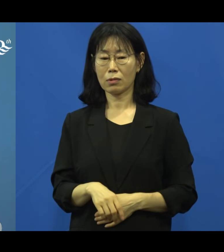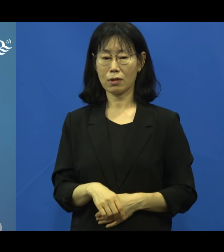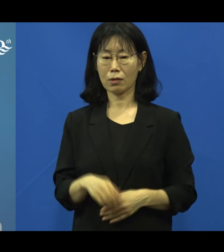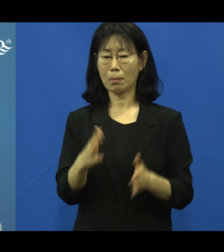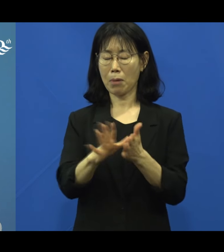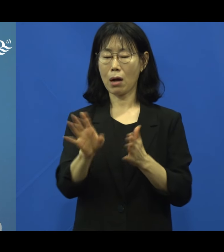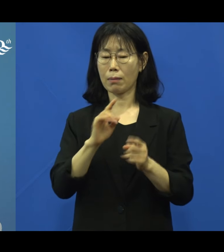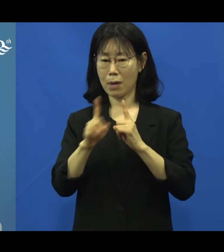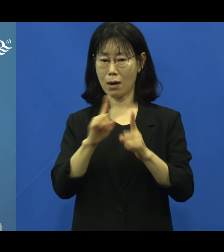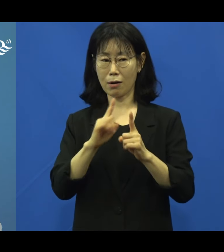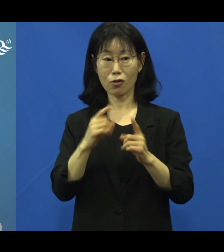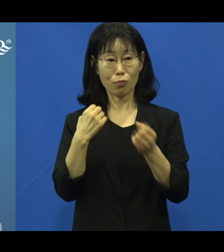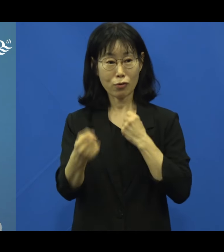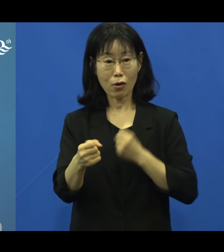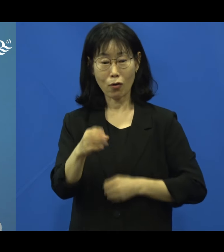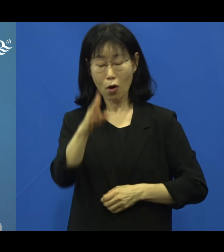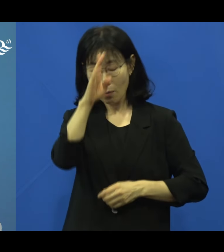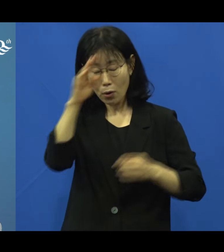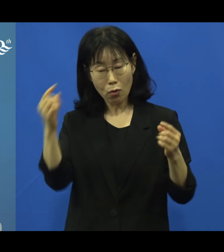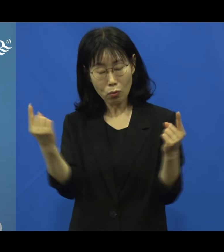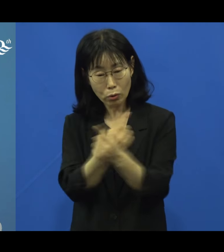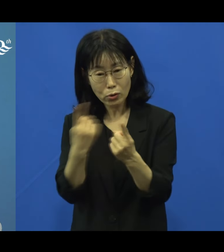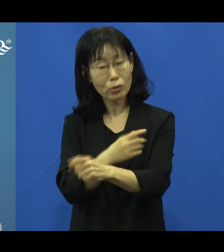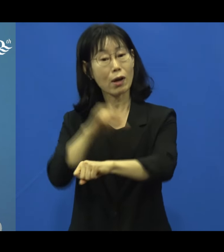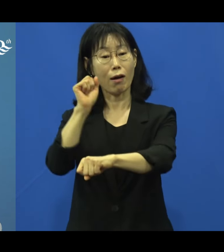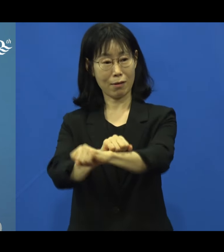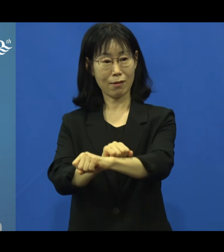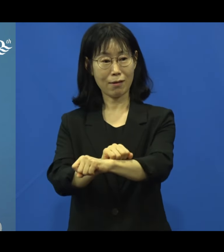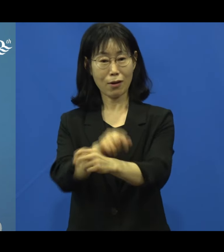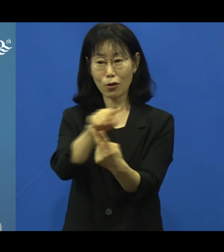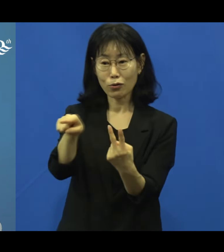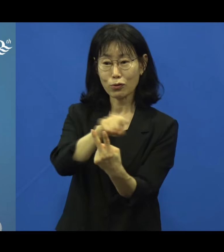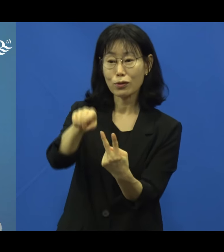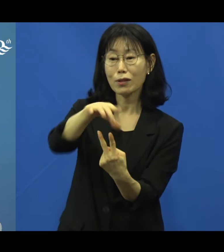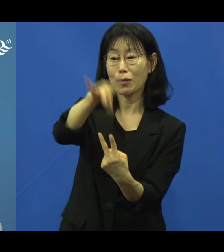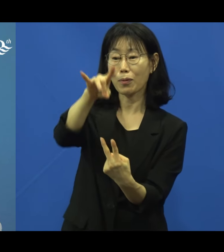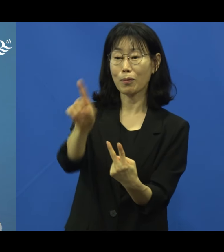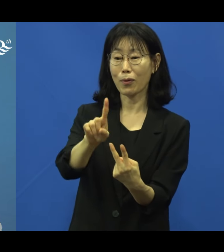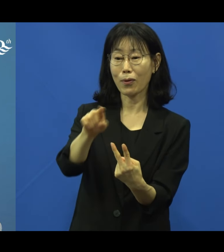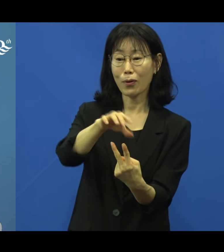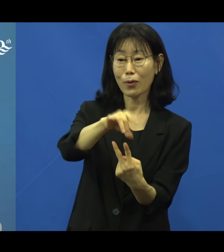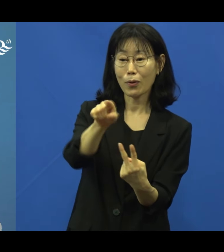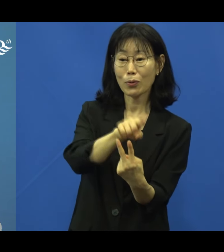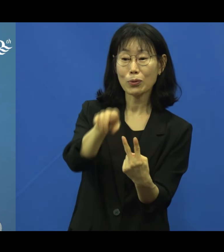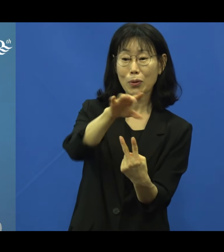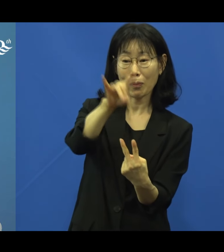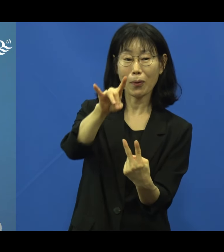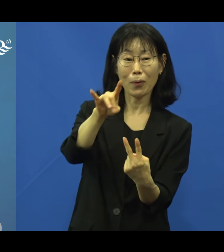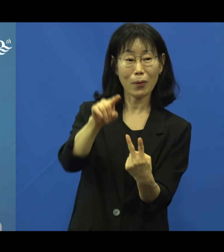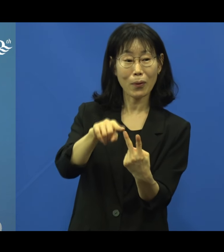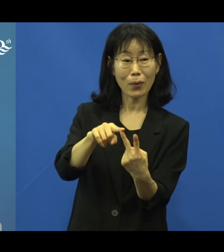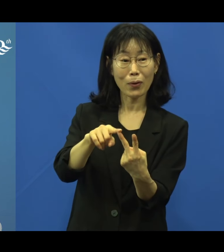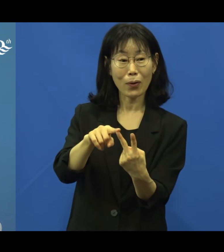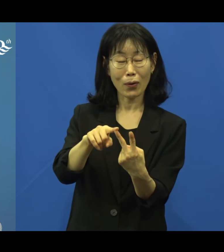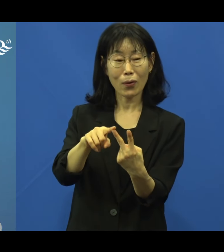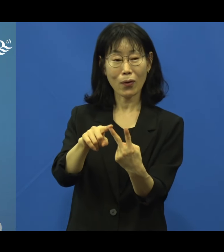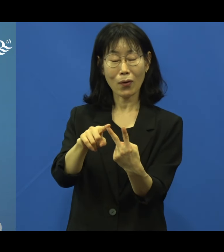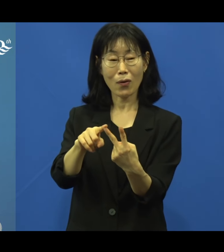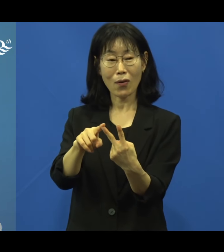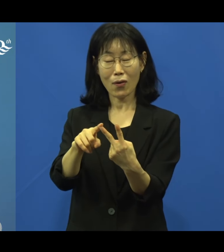딱 처방하면 나아버려. 어느 병원 가실래요, 여러분? 어느 쪽 병원 가실래요? 뒤에? 불치는